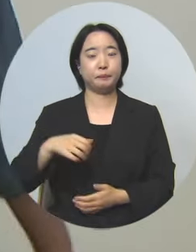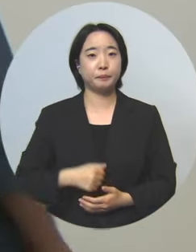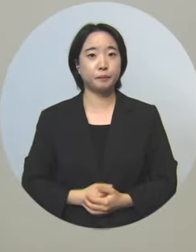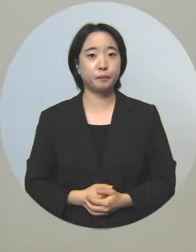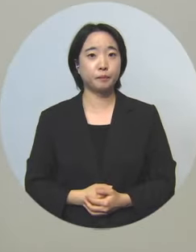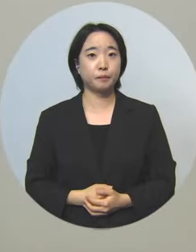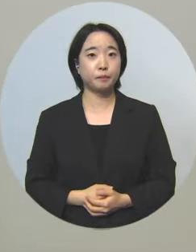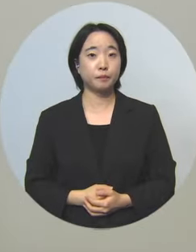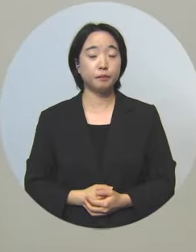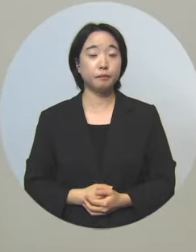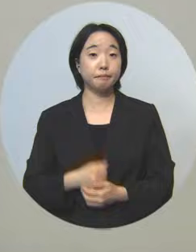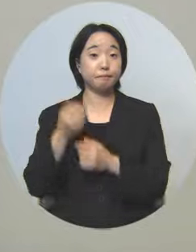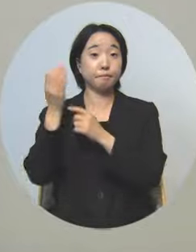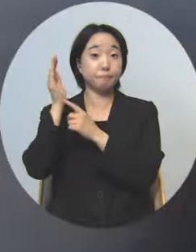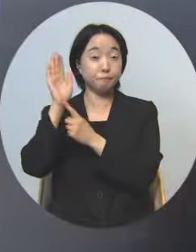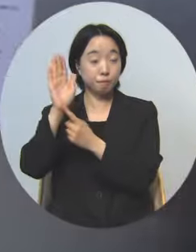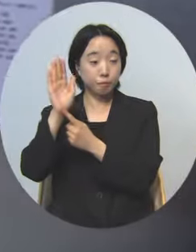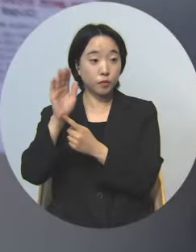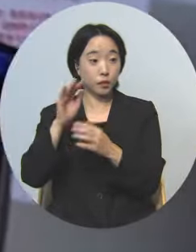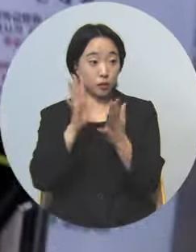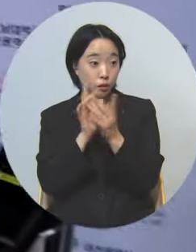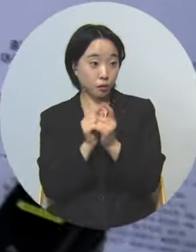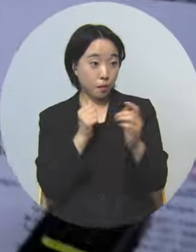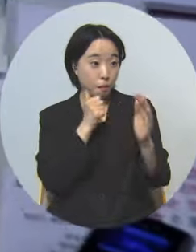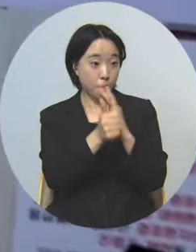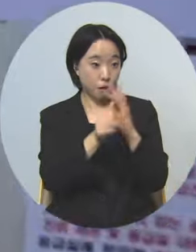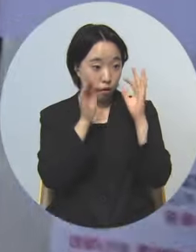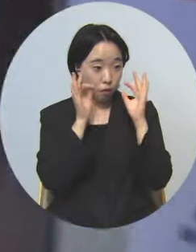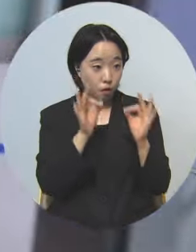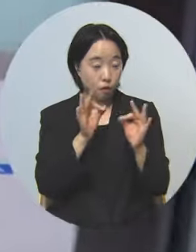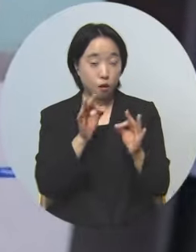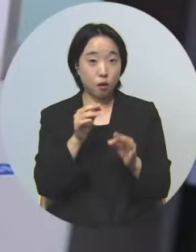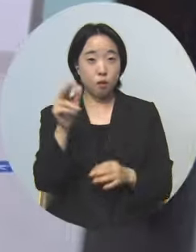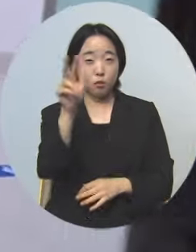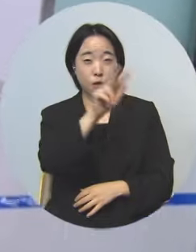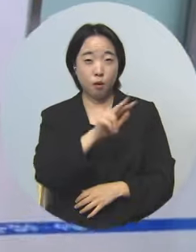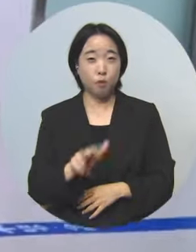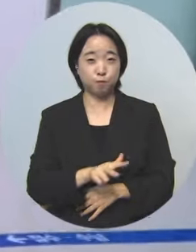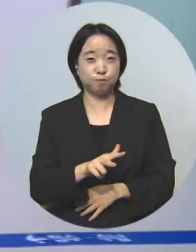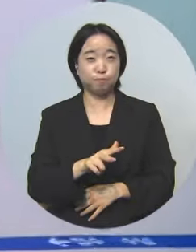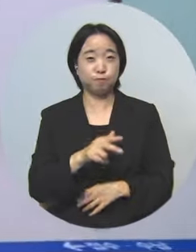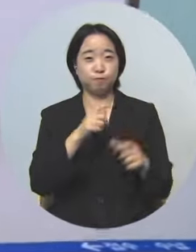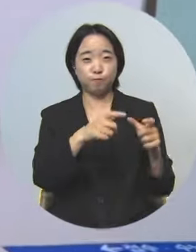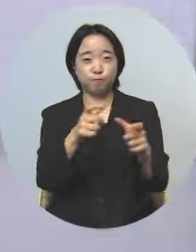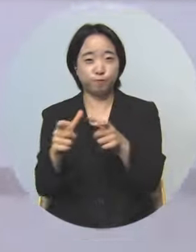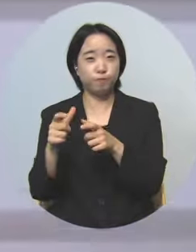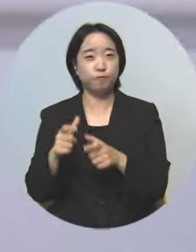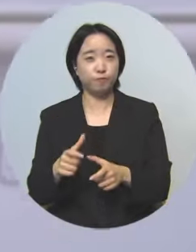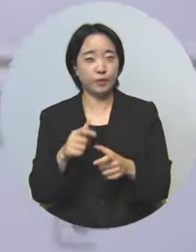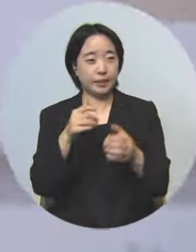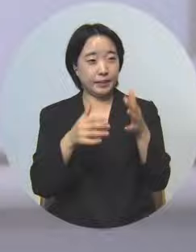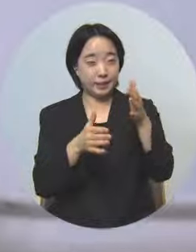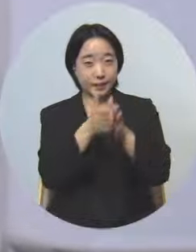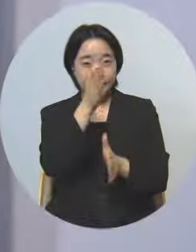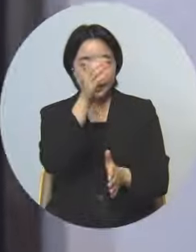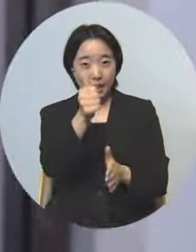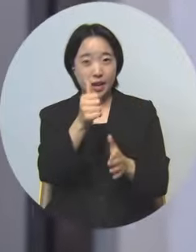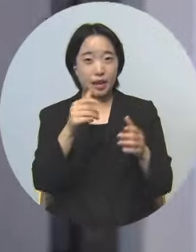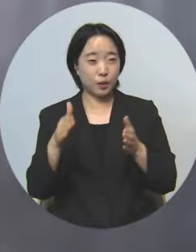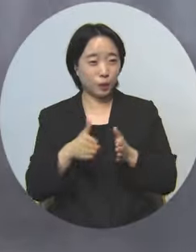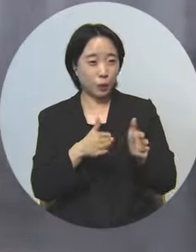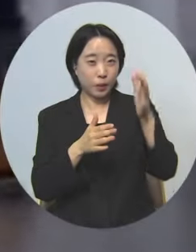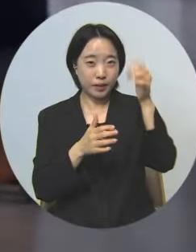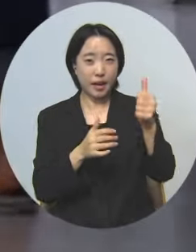대통령실 관계자는 현장 방문 결과 17개 지자체 광역 단체장이 반장으로 비상 의료 관리 상황반을